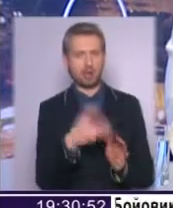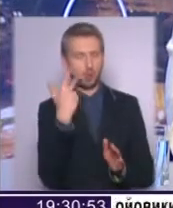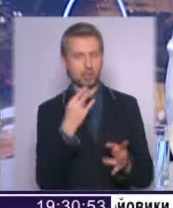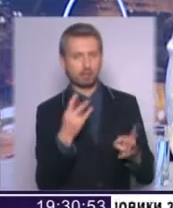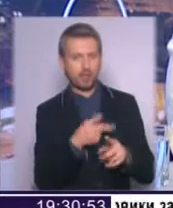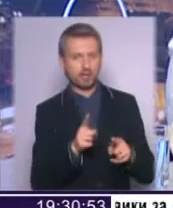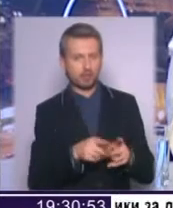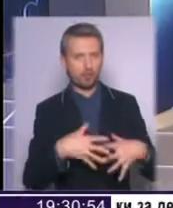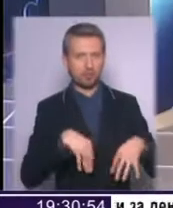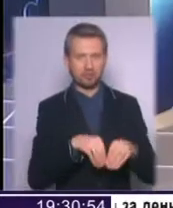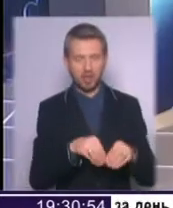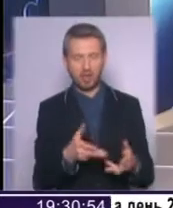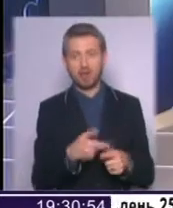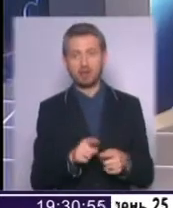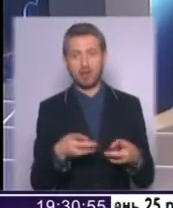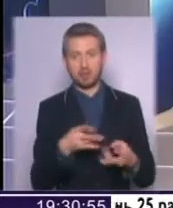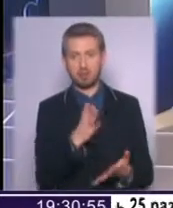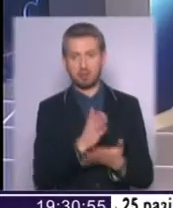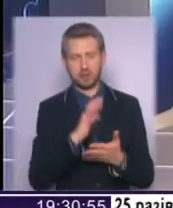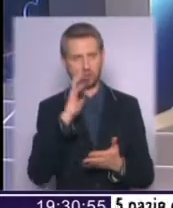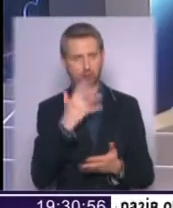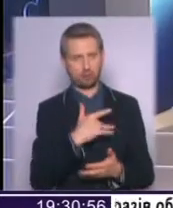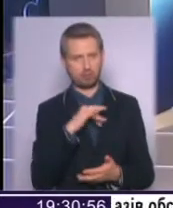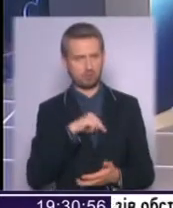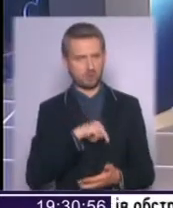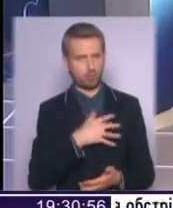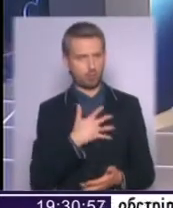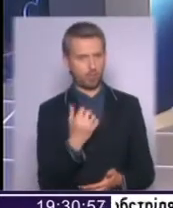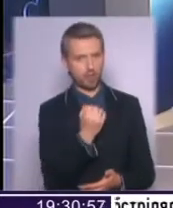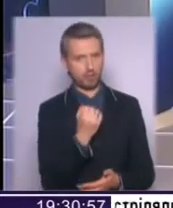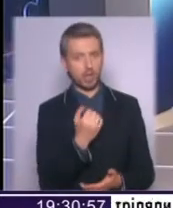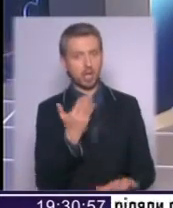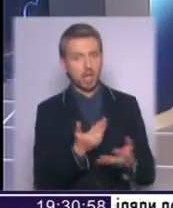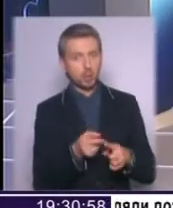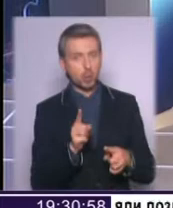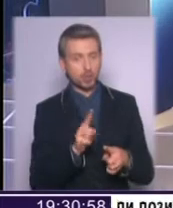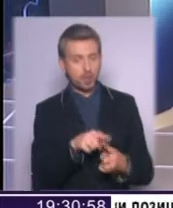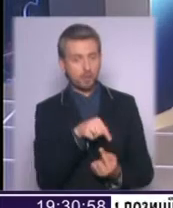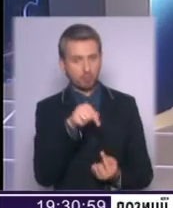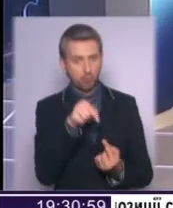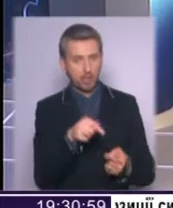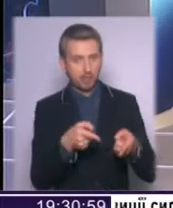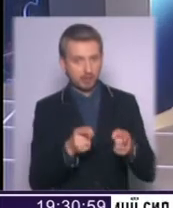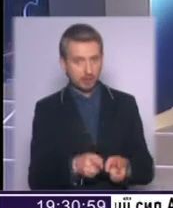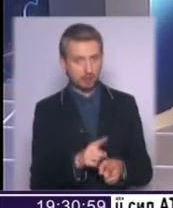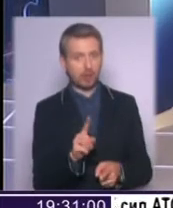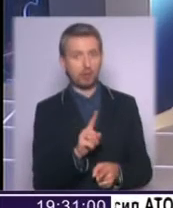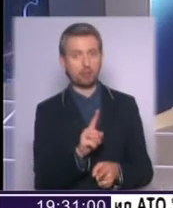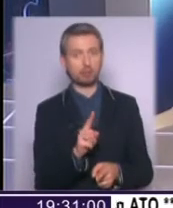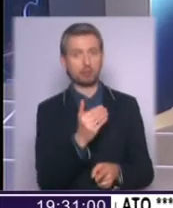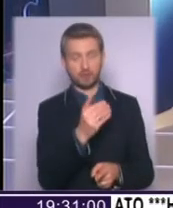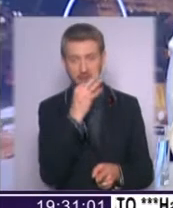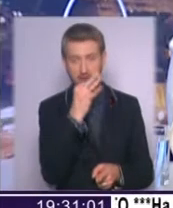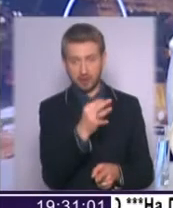сім'я, родина, ну, це мати треба мати серйозну силу волю. І якщо це відповідає дійсності тим правдивим деклараціям і